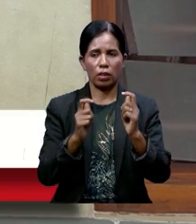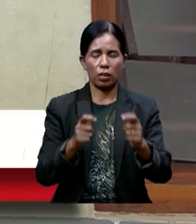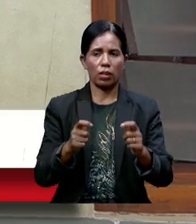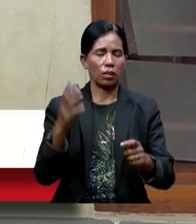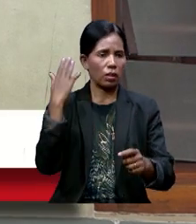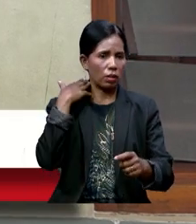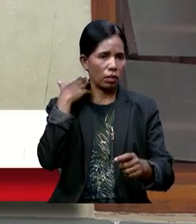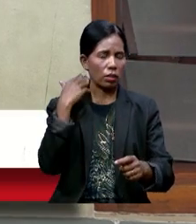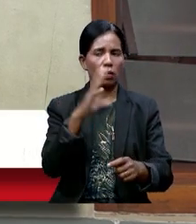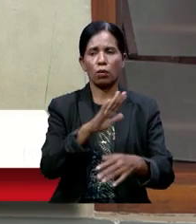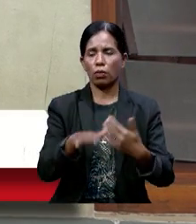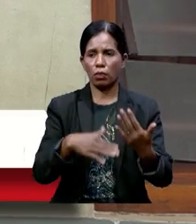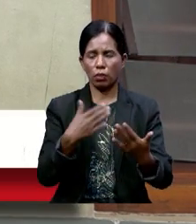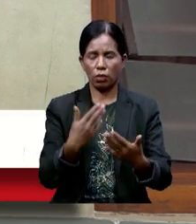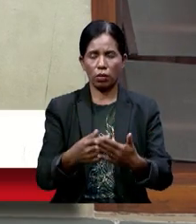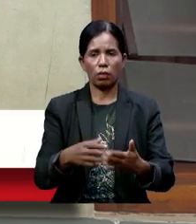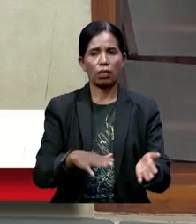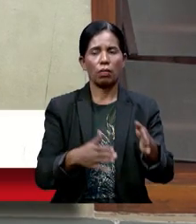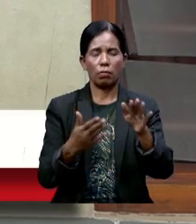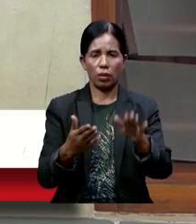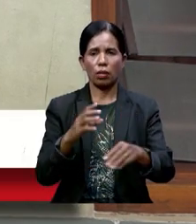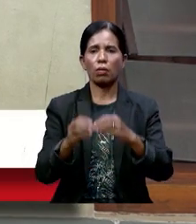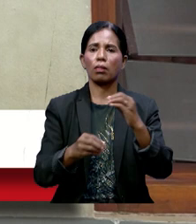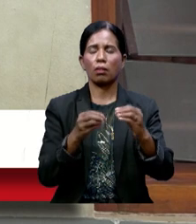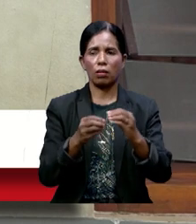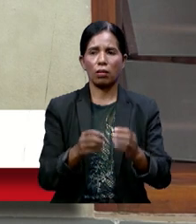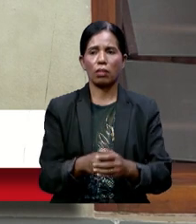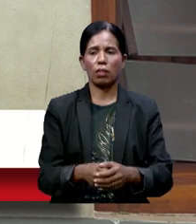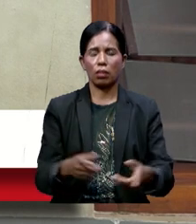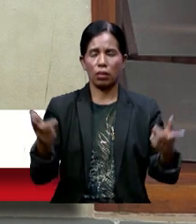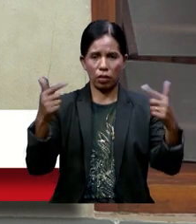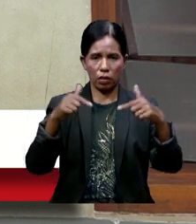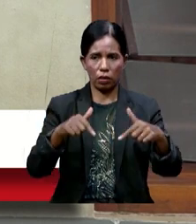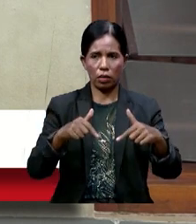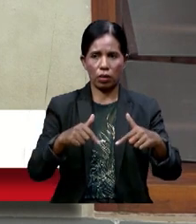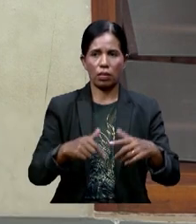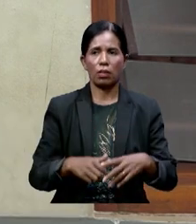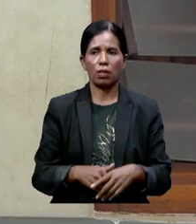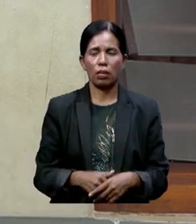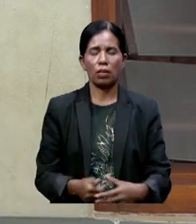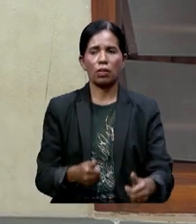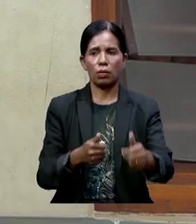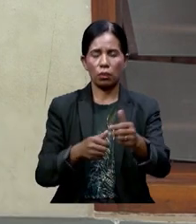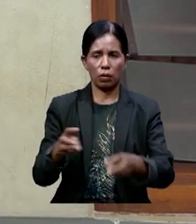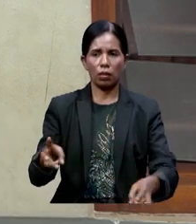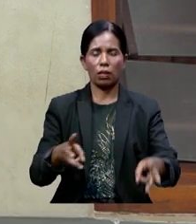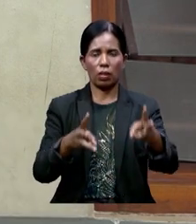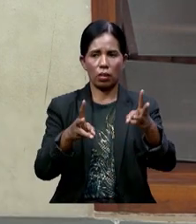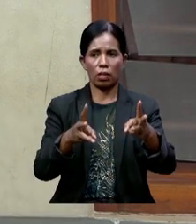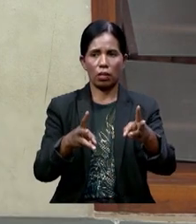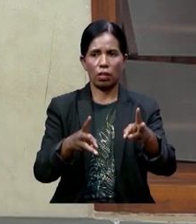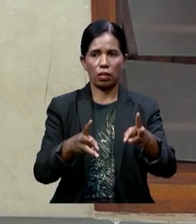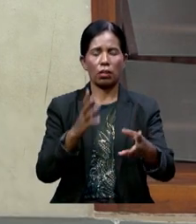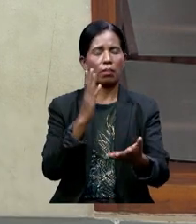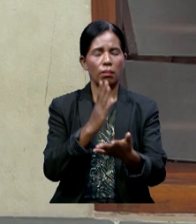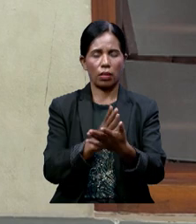bita esira saya hotu signifika tak nia mai nia talvez ke tir dalam mak nia hakutu tia